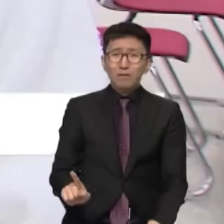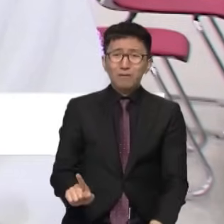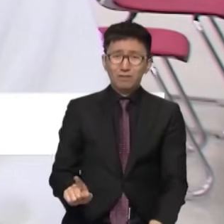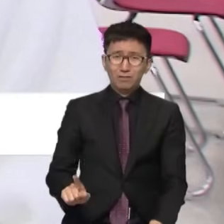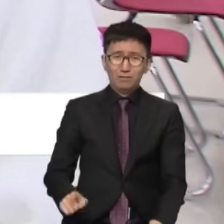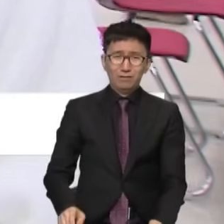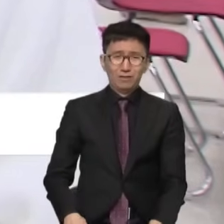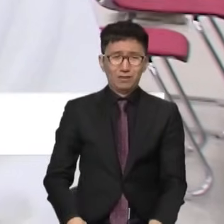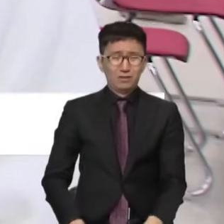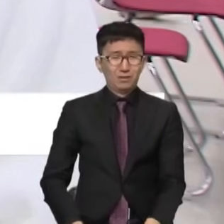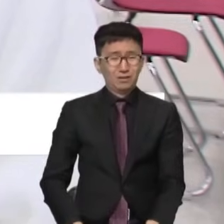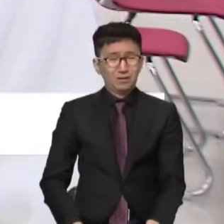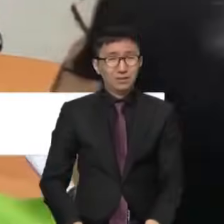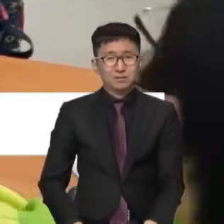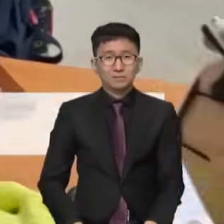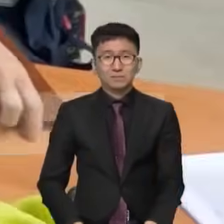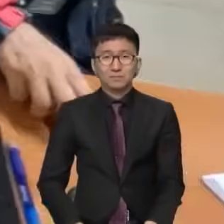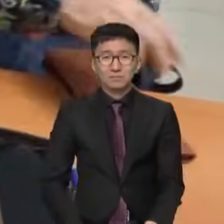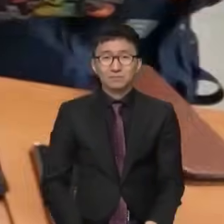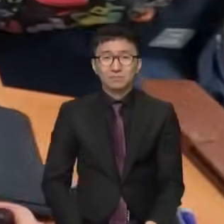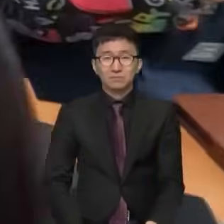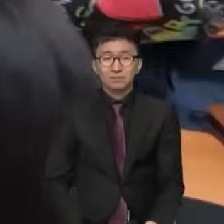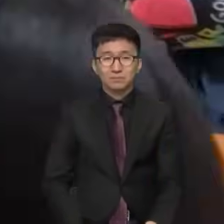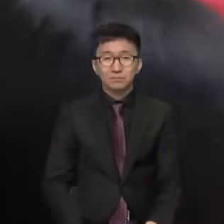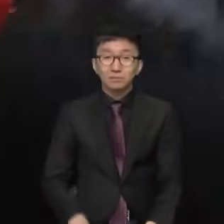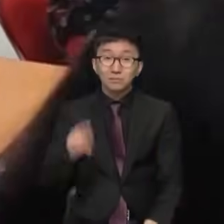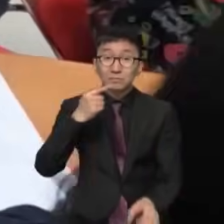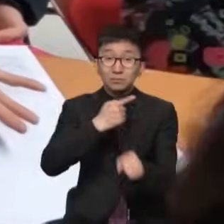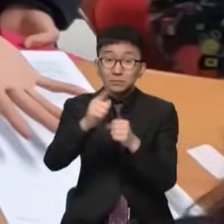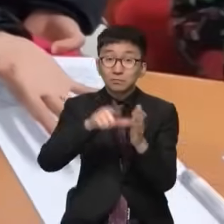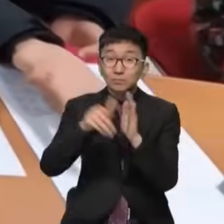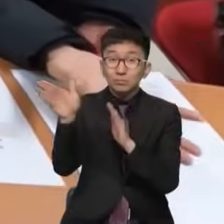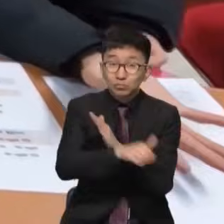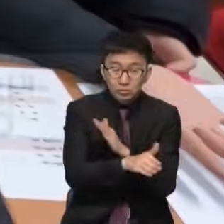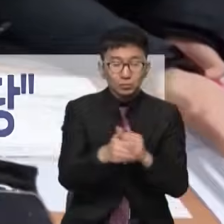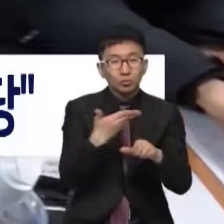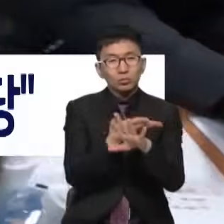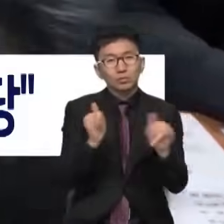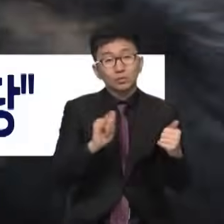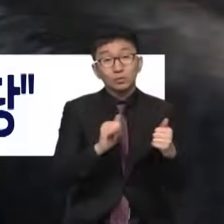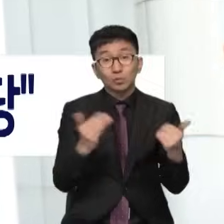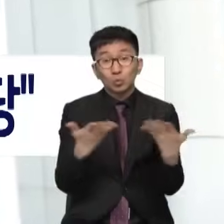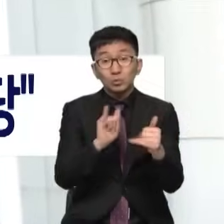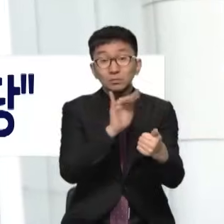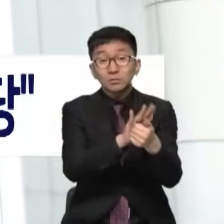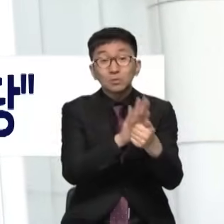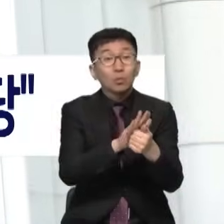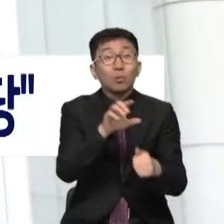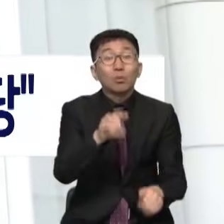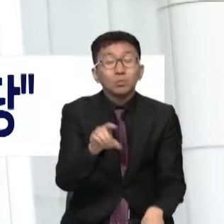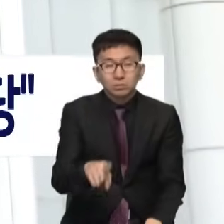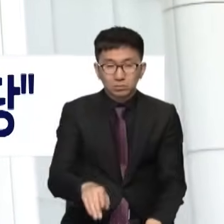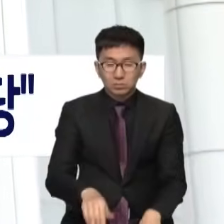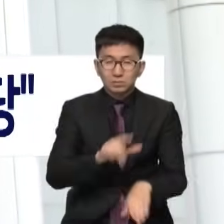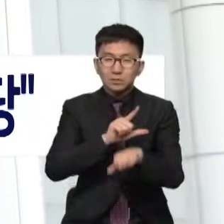람박마, 네사오마, 합. 내년부터 외국인 노동자 지원은 지방